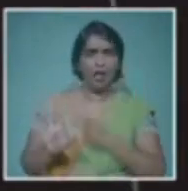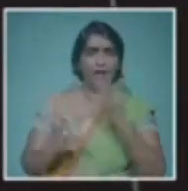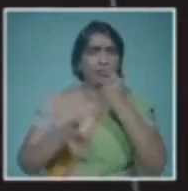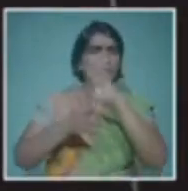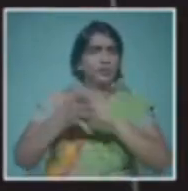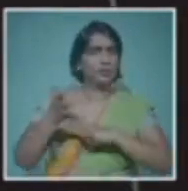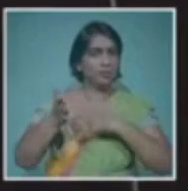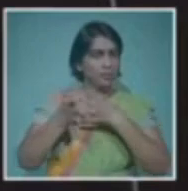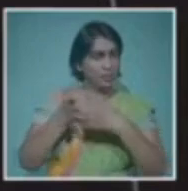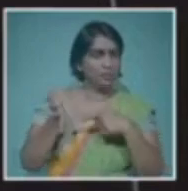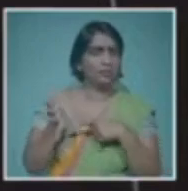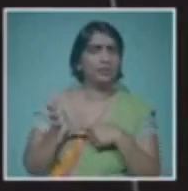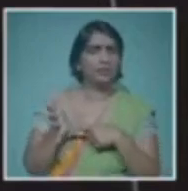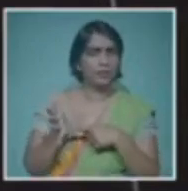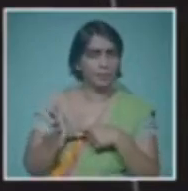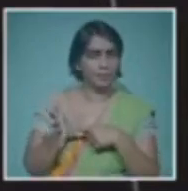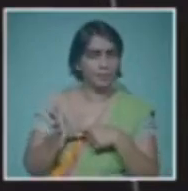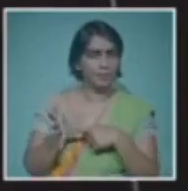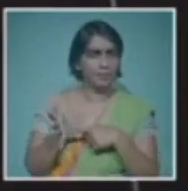අයවැලේකනේ තියෙන්නේ